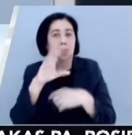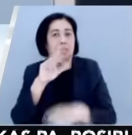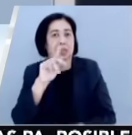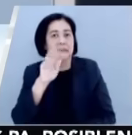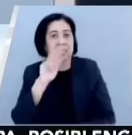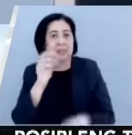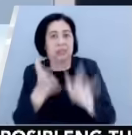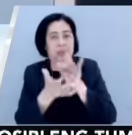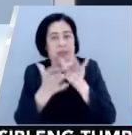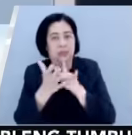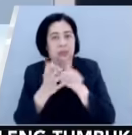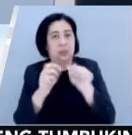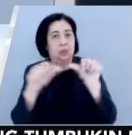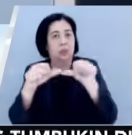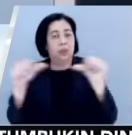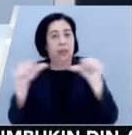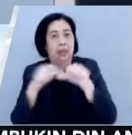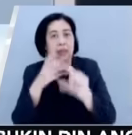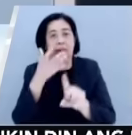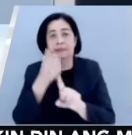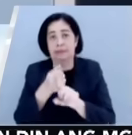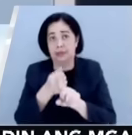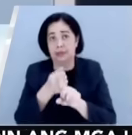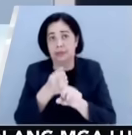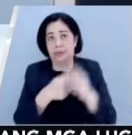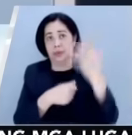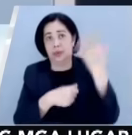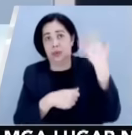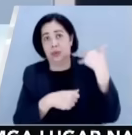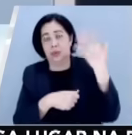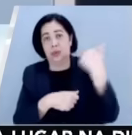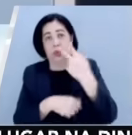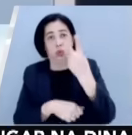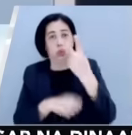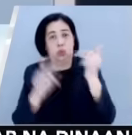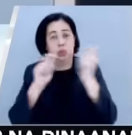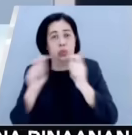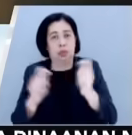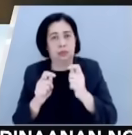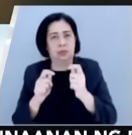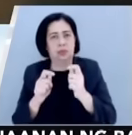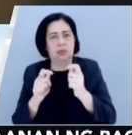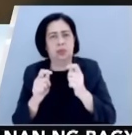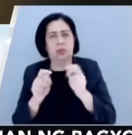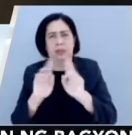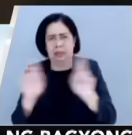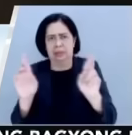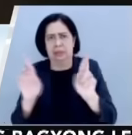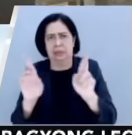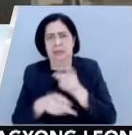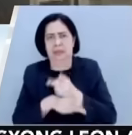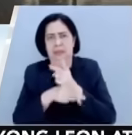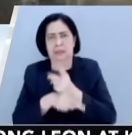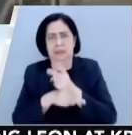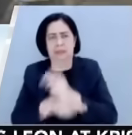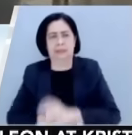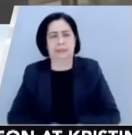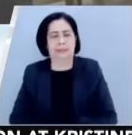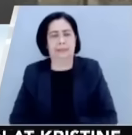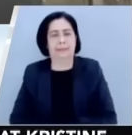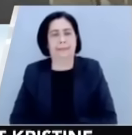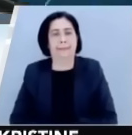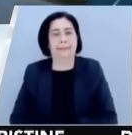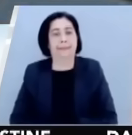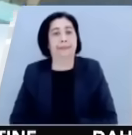mga areas na naapektuhan nung previous sa dalawang bagyo, kailangan pa nga rin nating maghanda. Di lang ulan